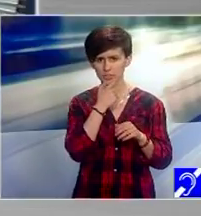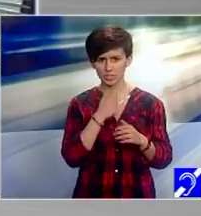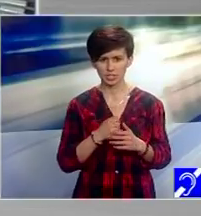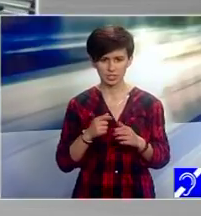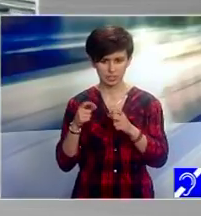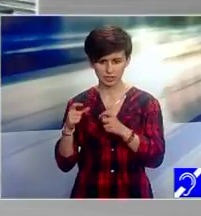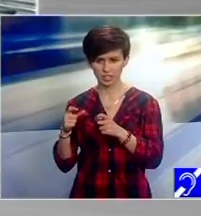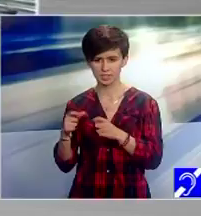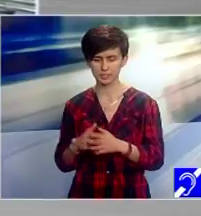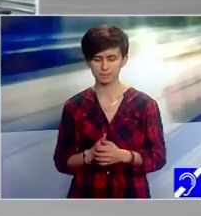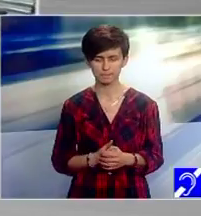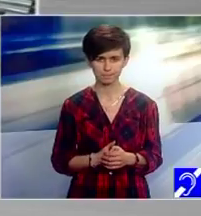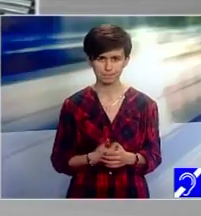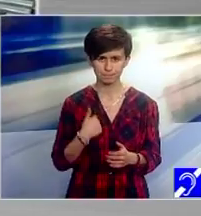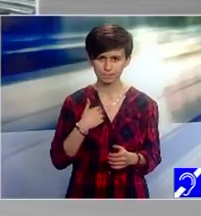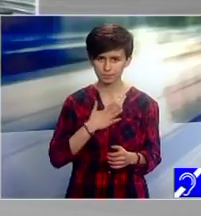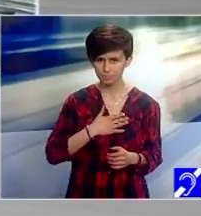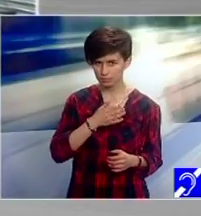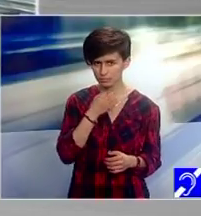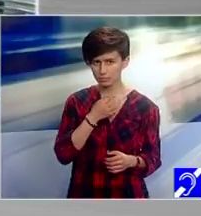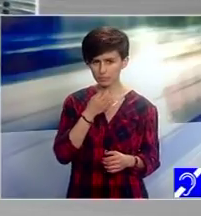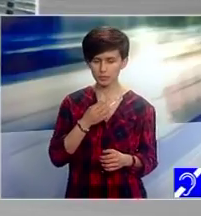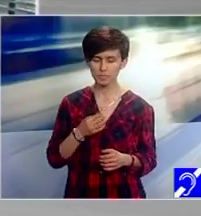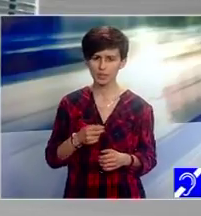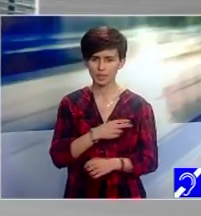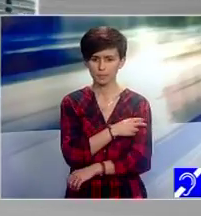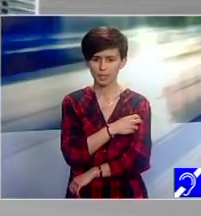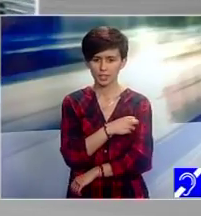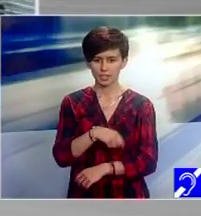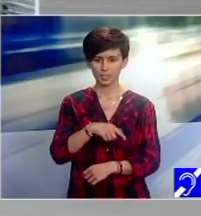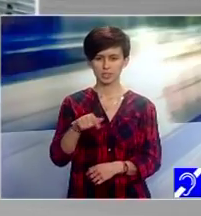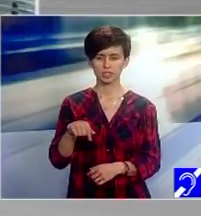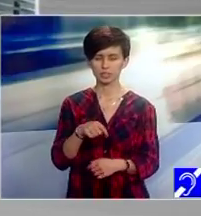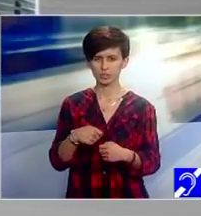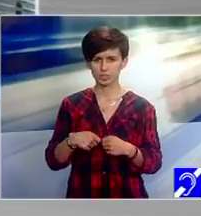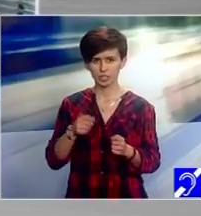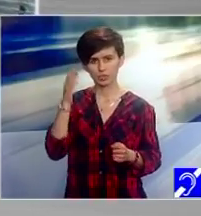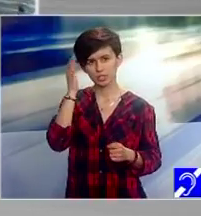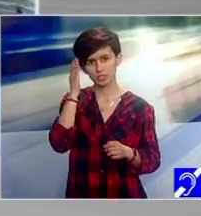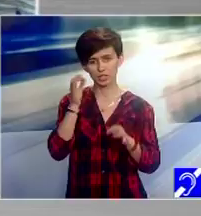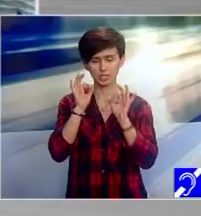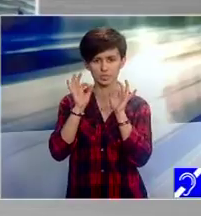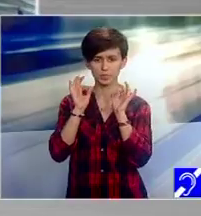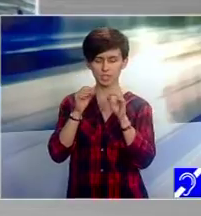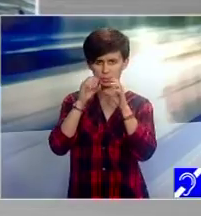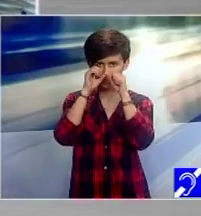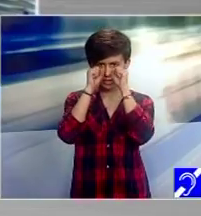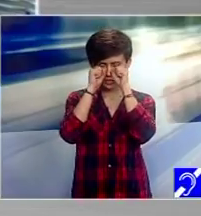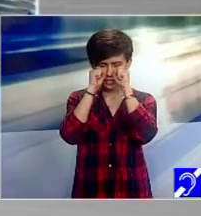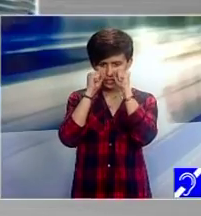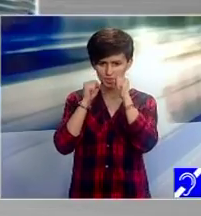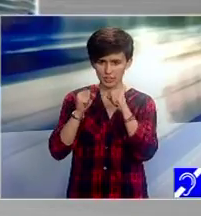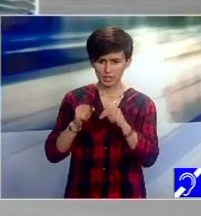să precizăm din start că în cadrul liceului nostru și nu numai al liceului nostru, în toate școlile speciale pentru deficiențe de